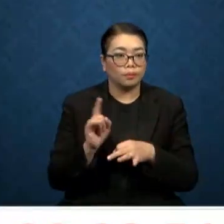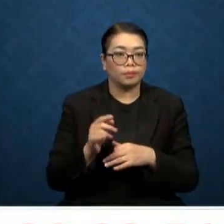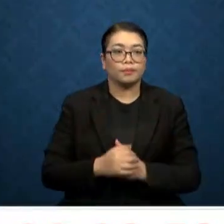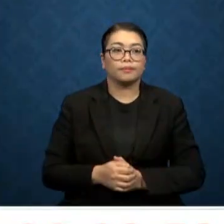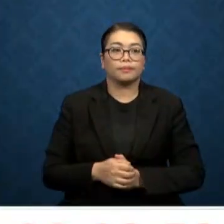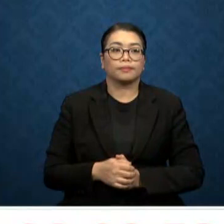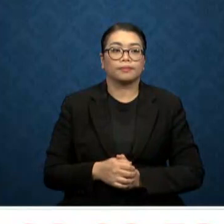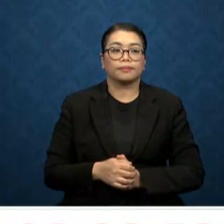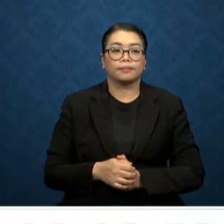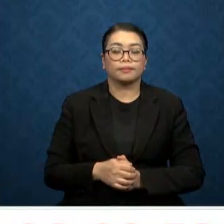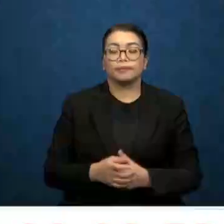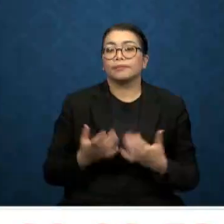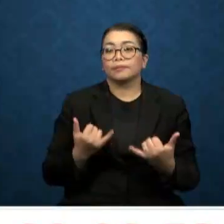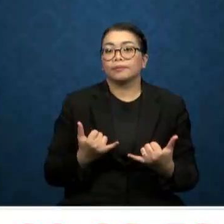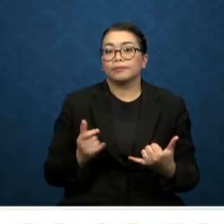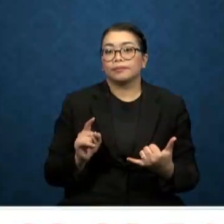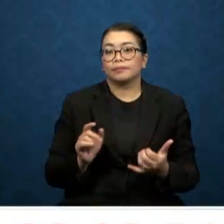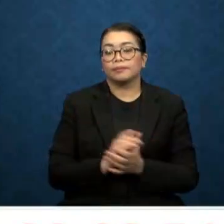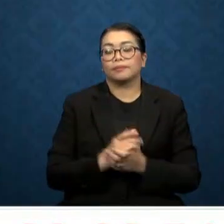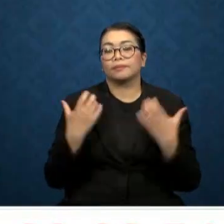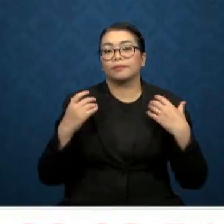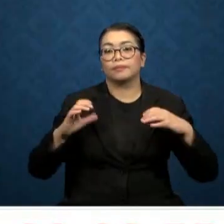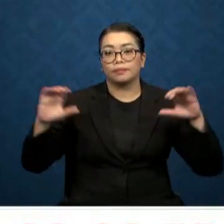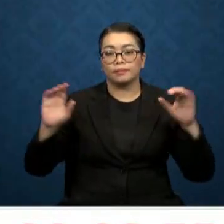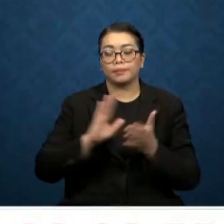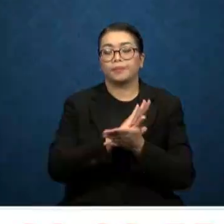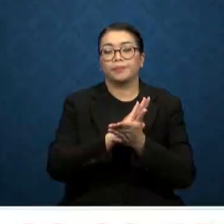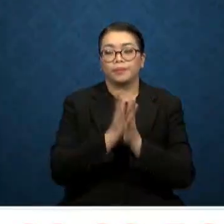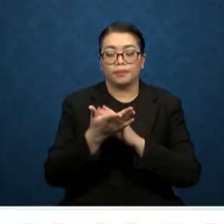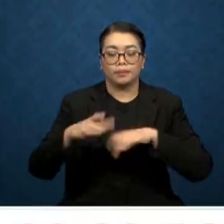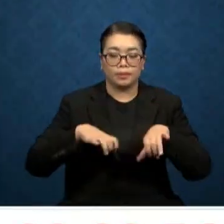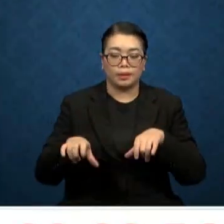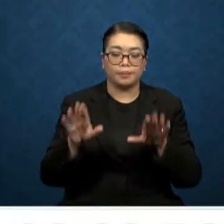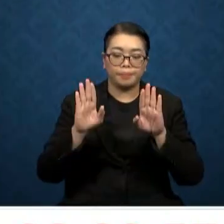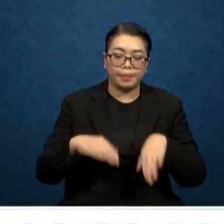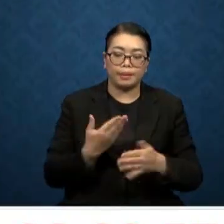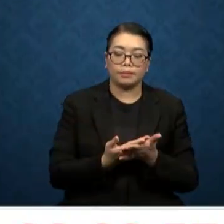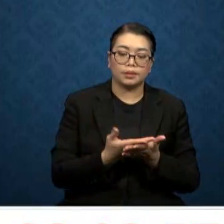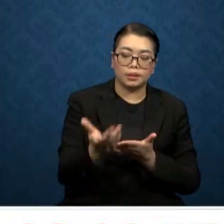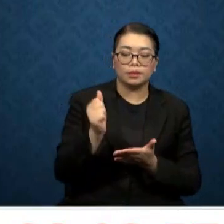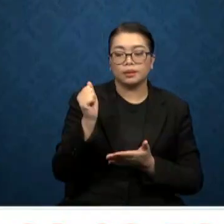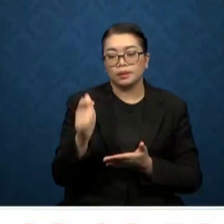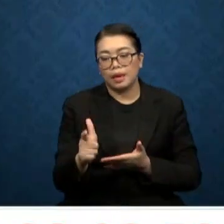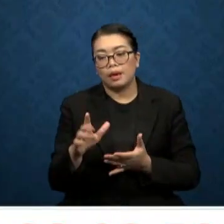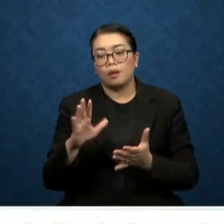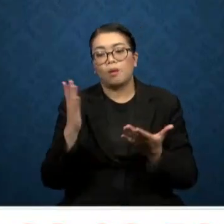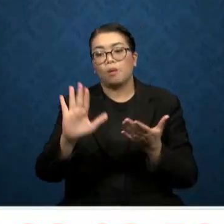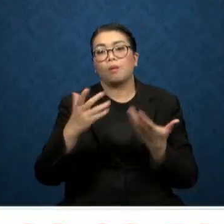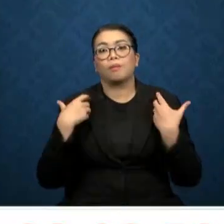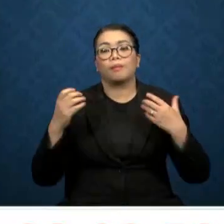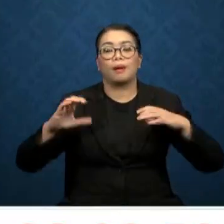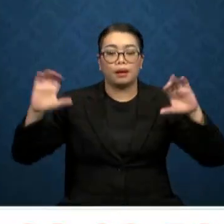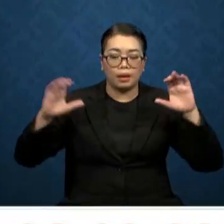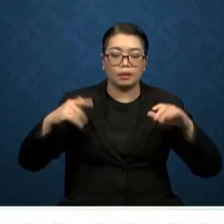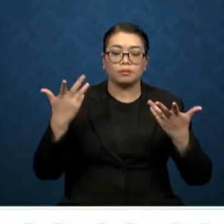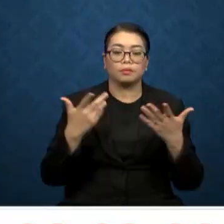มิชอบปัจจุบันรัฐบาลได้ปรับปรุงการจัดซื้อจัดจ้างของภาครัฐเพื่อทำให้หน่วย